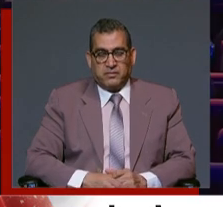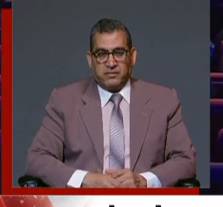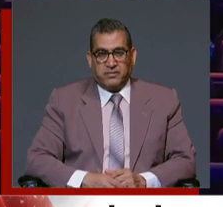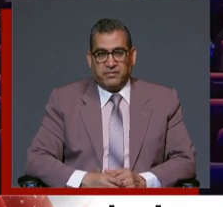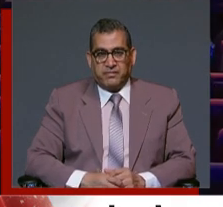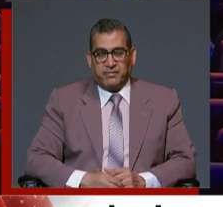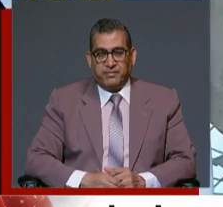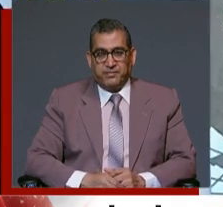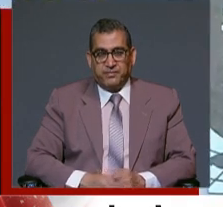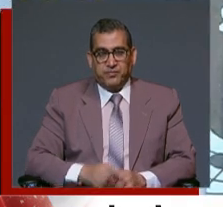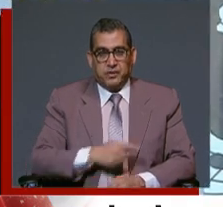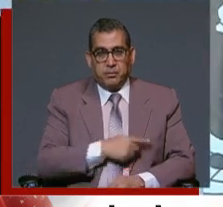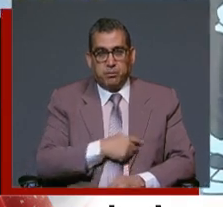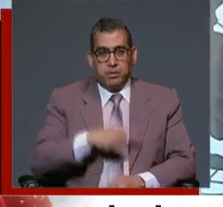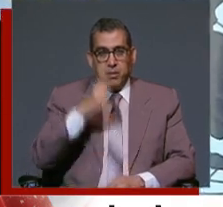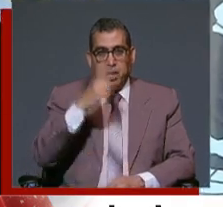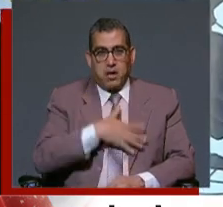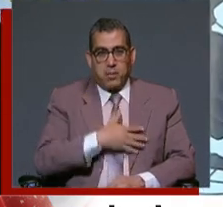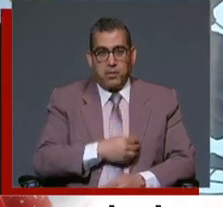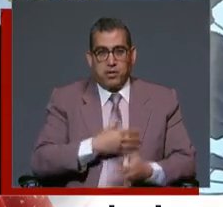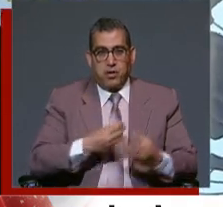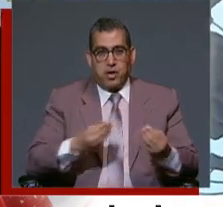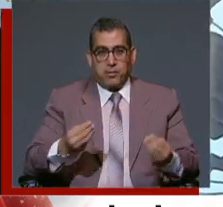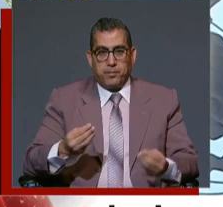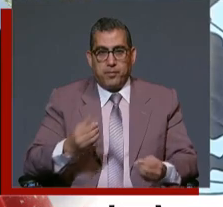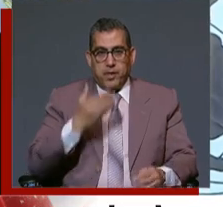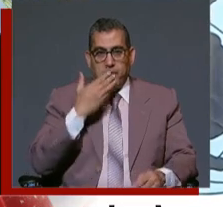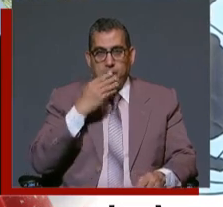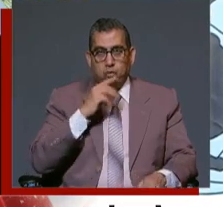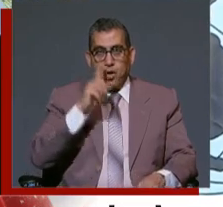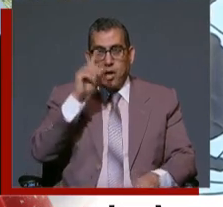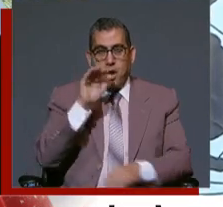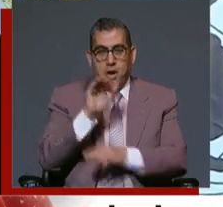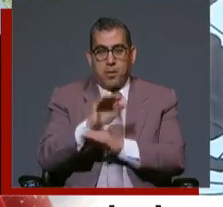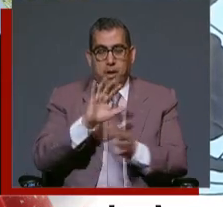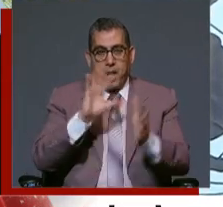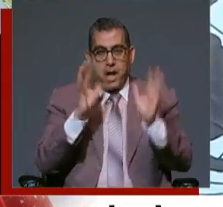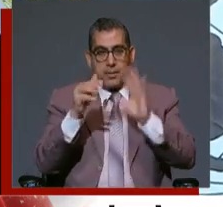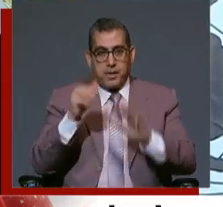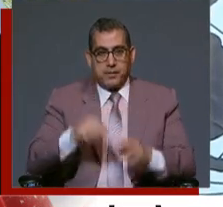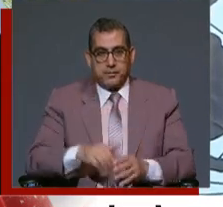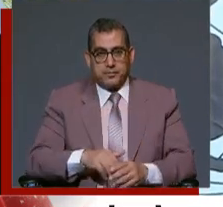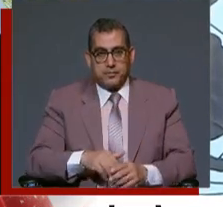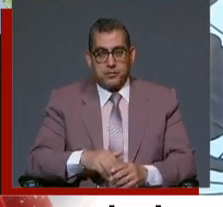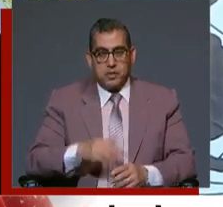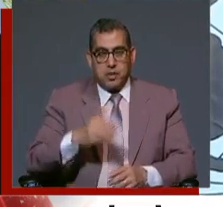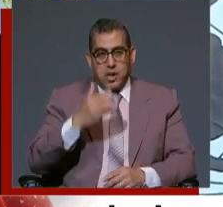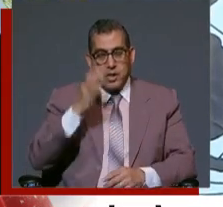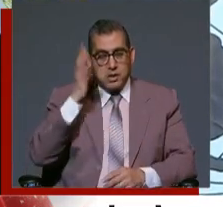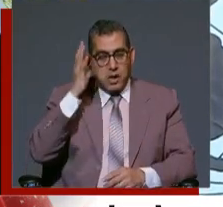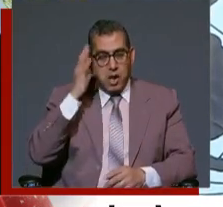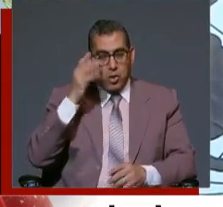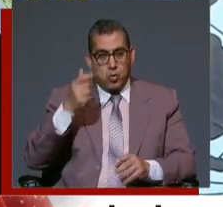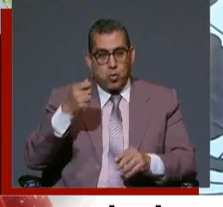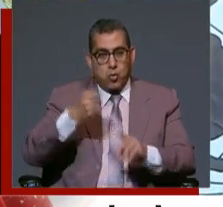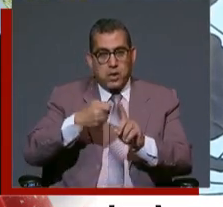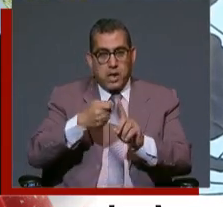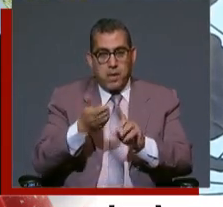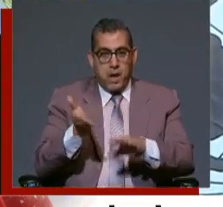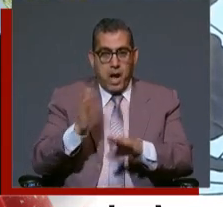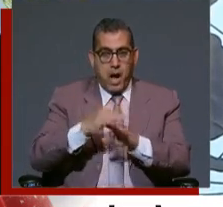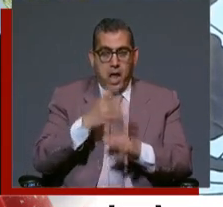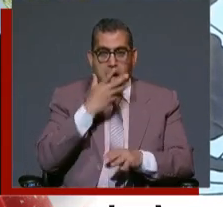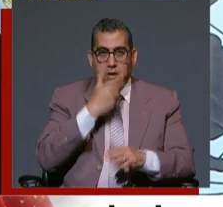بسم الله الرحمن الرحيم. الحمد لله رب العالمين، والصلاة والسلام على أشرف